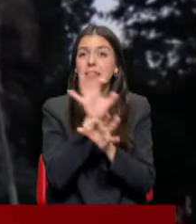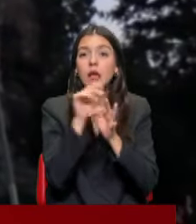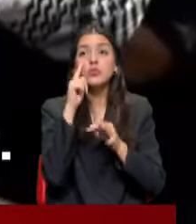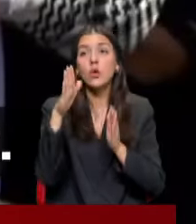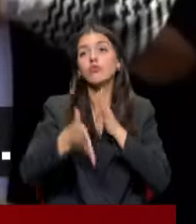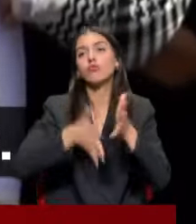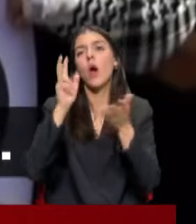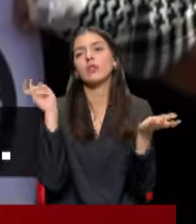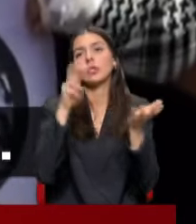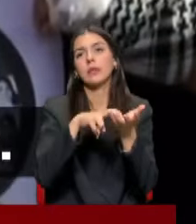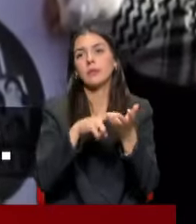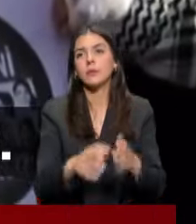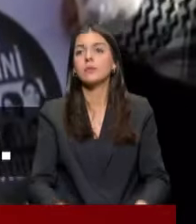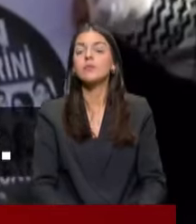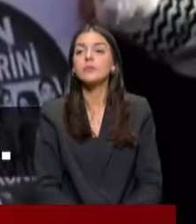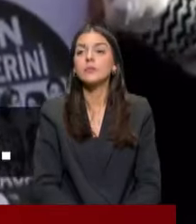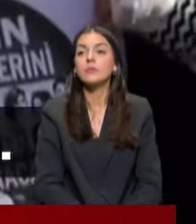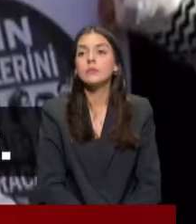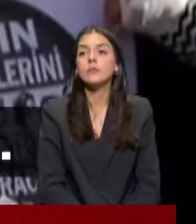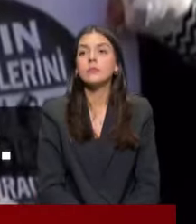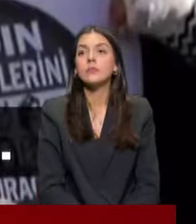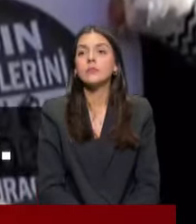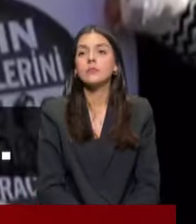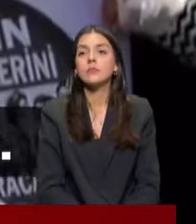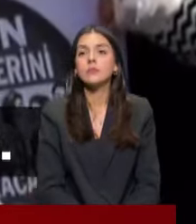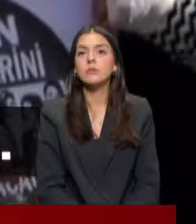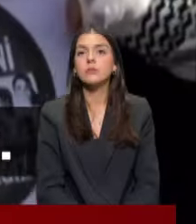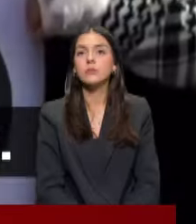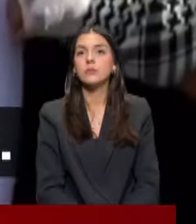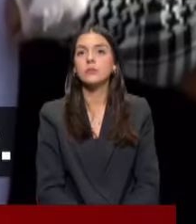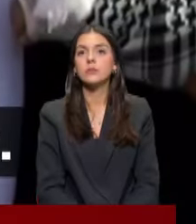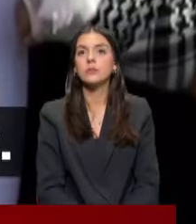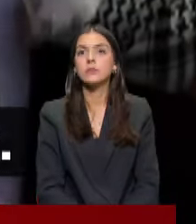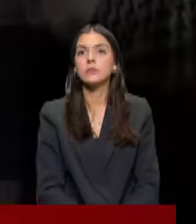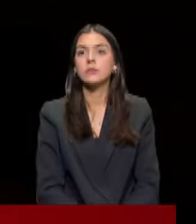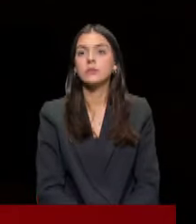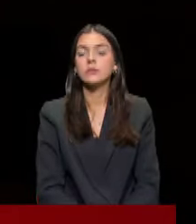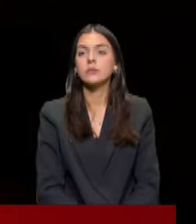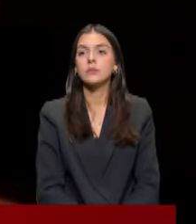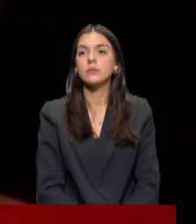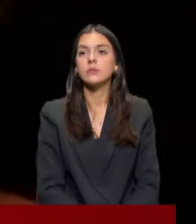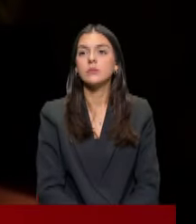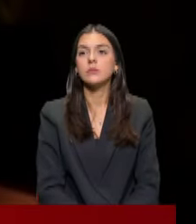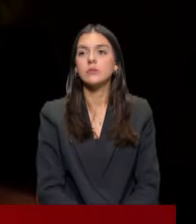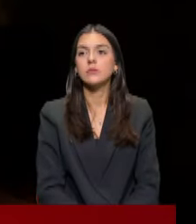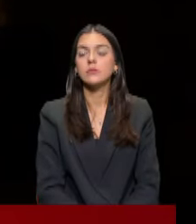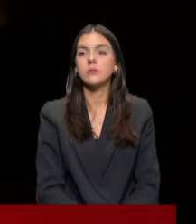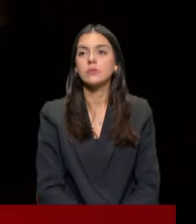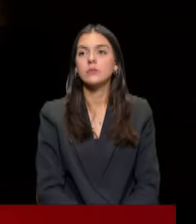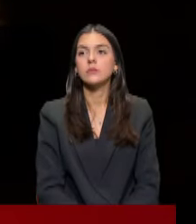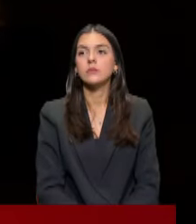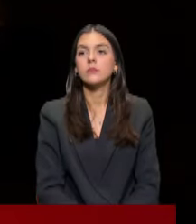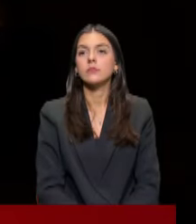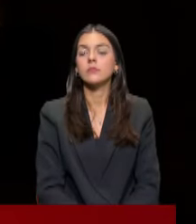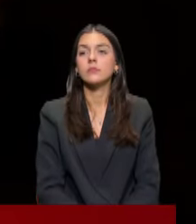sokağa çıktı. Kaç yüz yıllık soru bile kadın cinayetiyle anıyoruz. Bir kadın bütün kadınlar demek. Ben bu